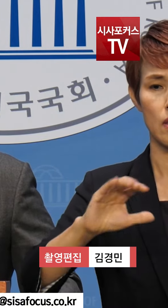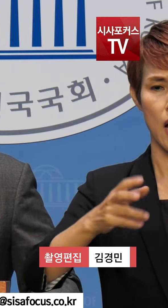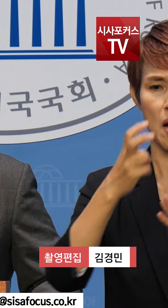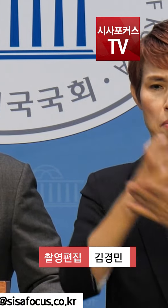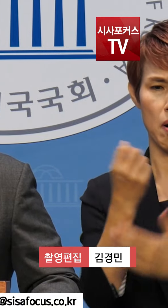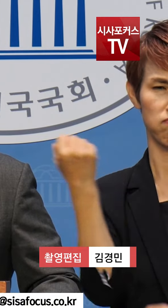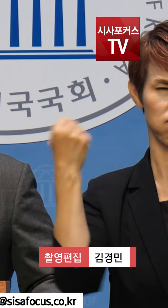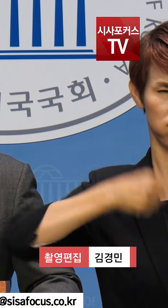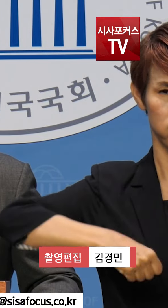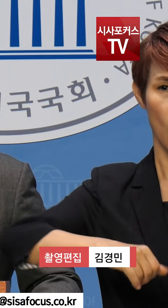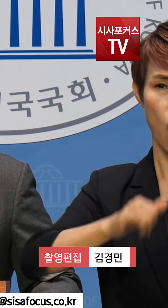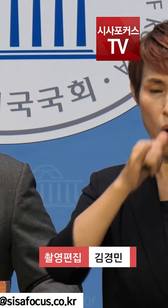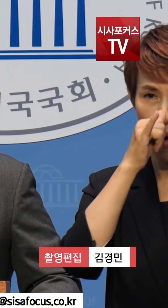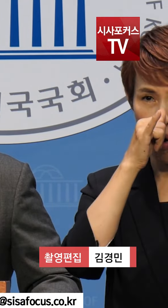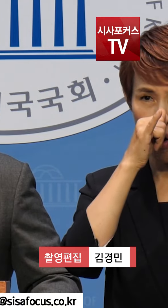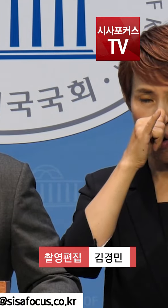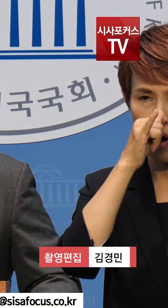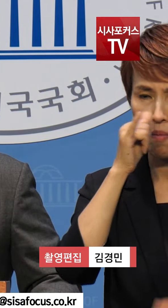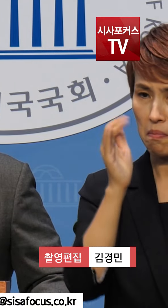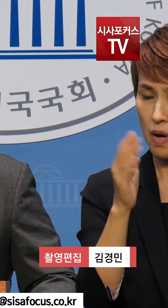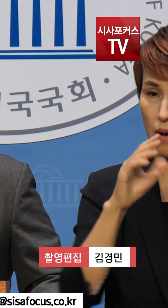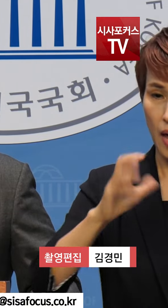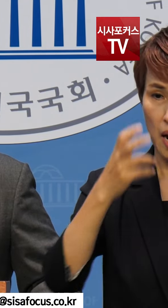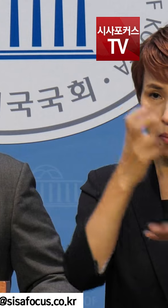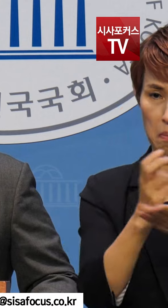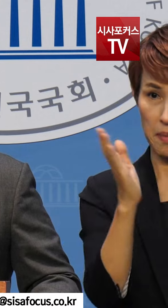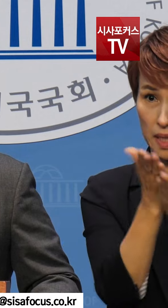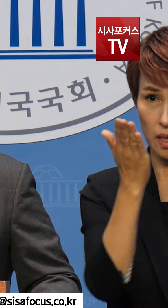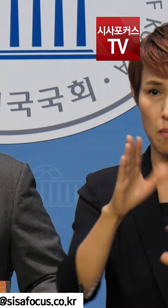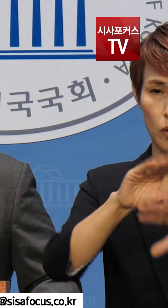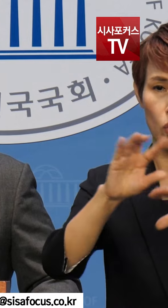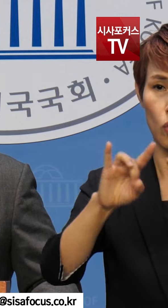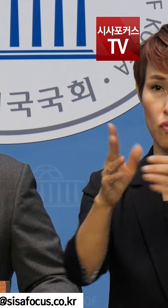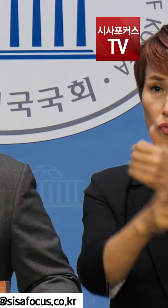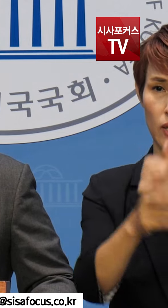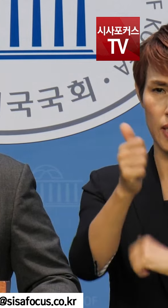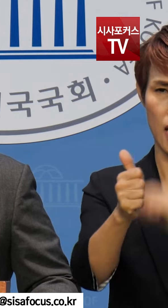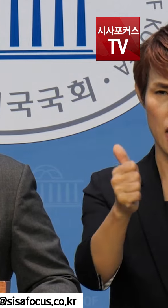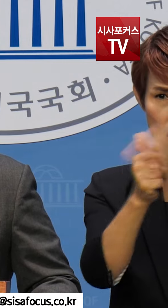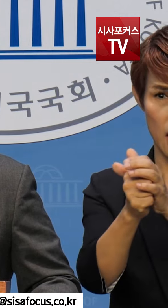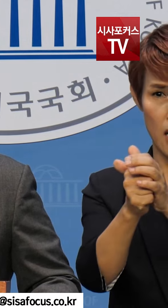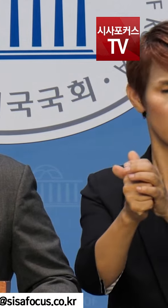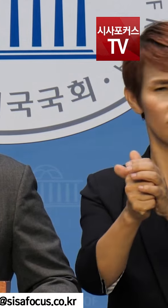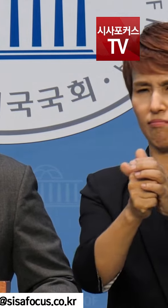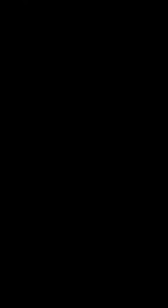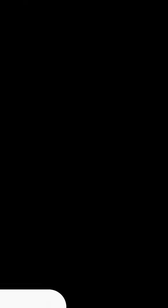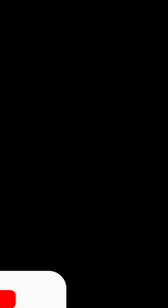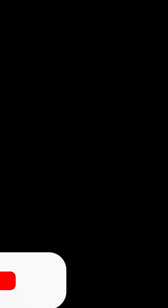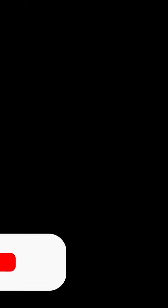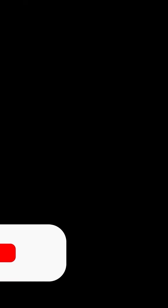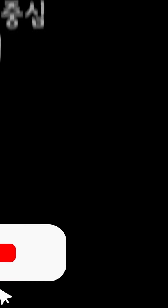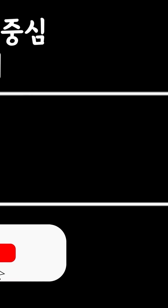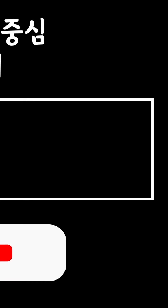반헌법적인 이진숙 후보자의 방송통신위원장 지명을 즉각 철회할 것을 요구합니다.